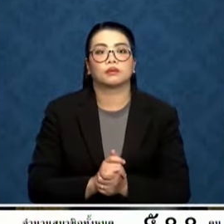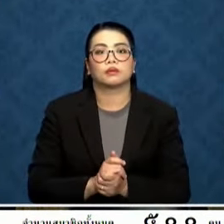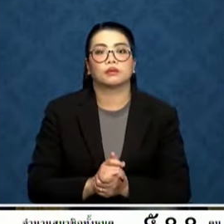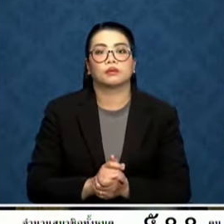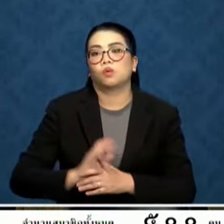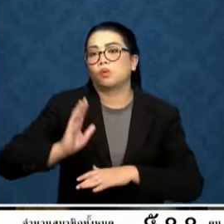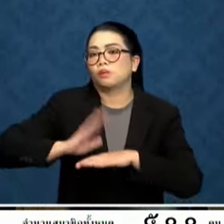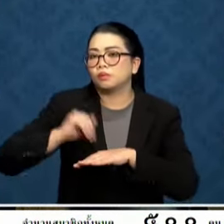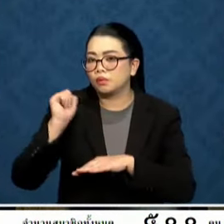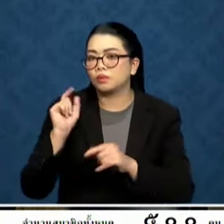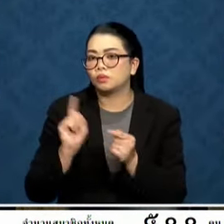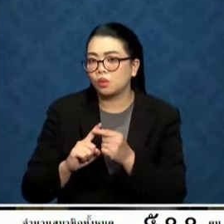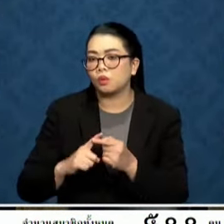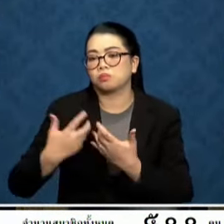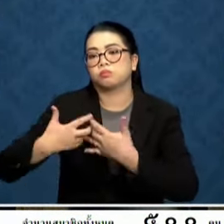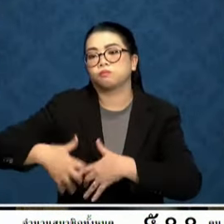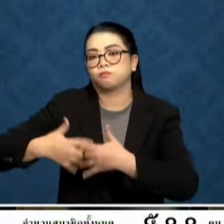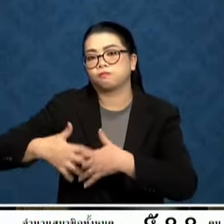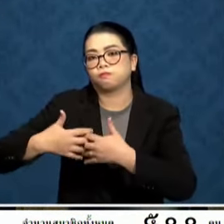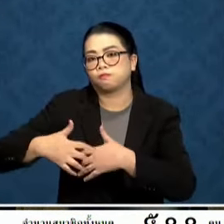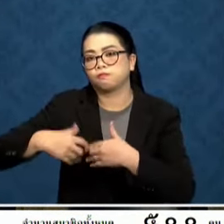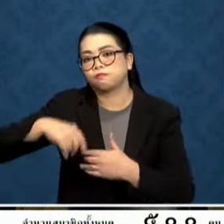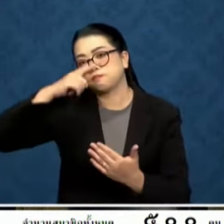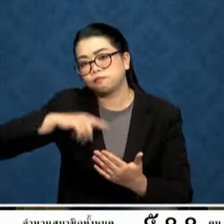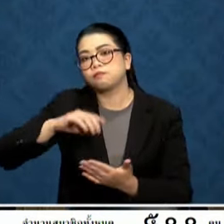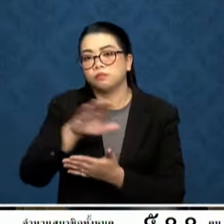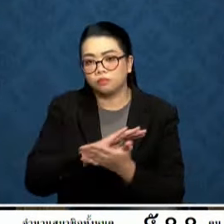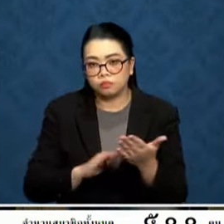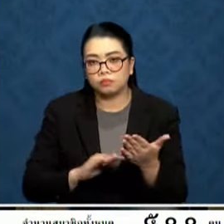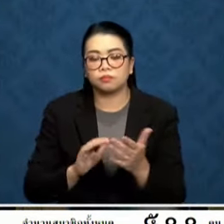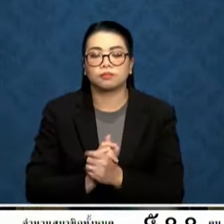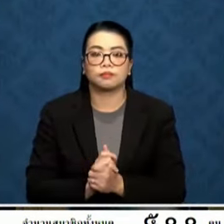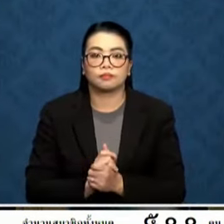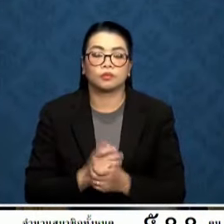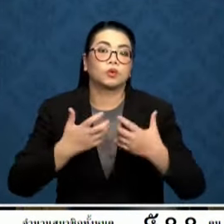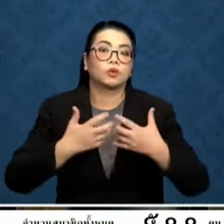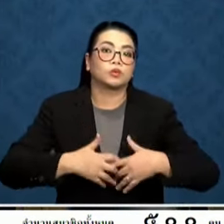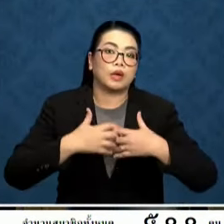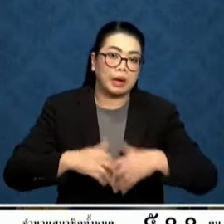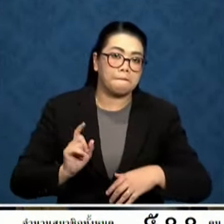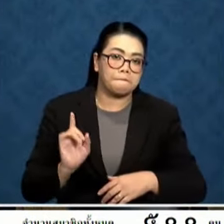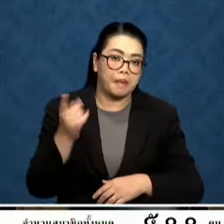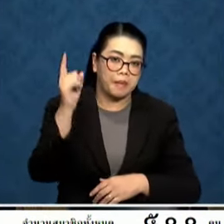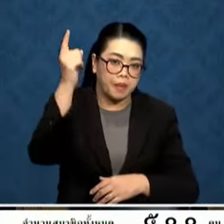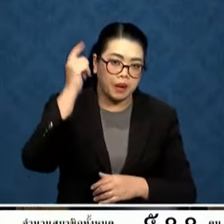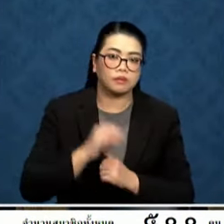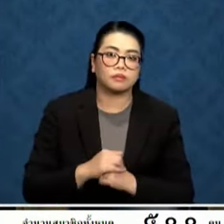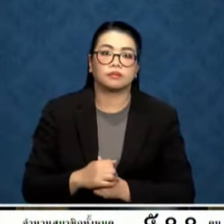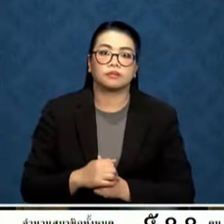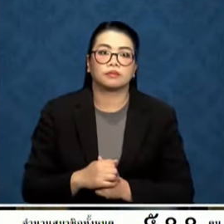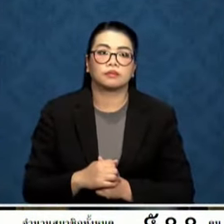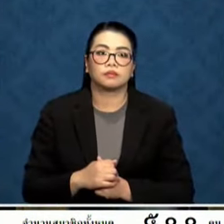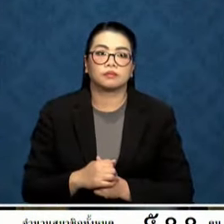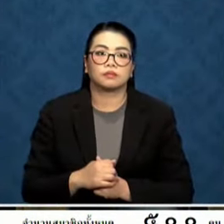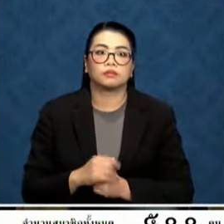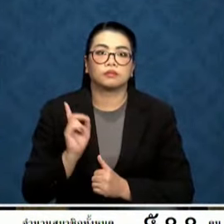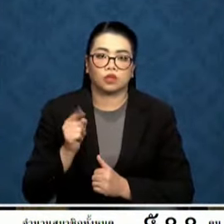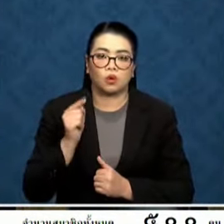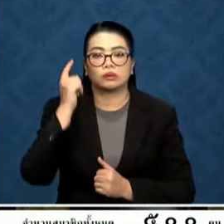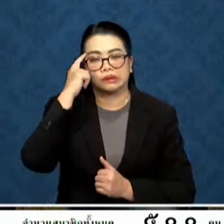สามารถในการผลิตของประเทศไทยนะครับในอุตสาหกรรมใหม่ๆนะ